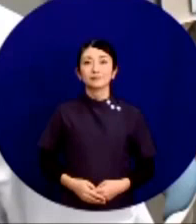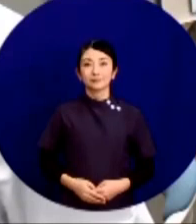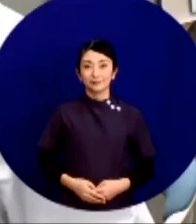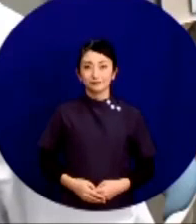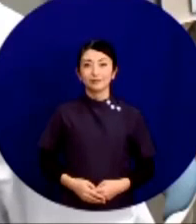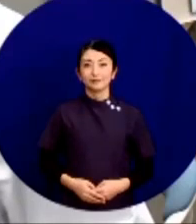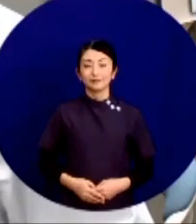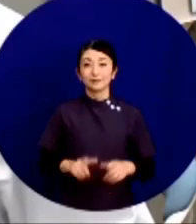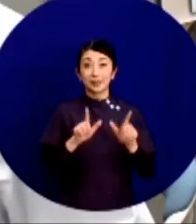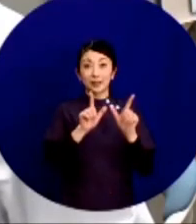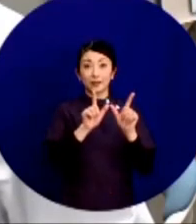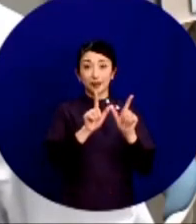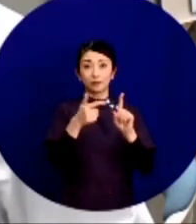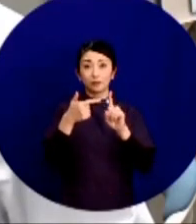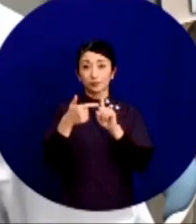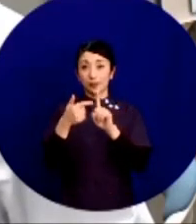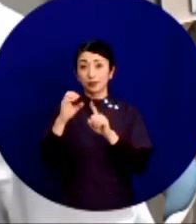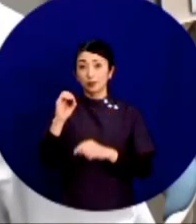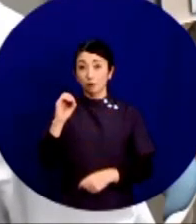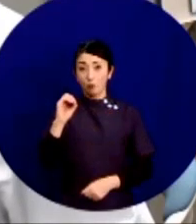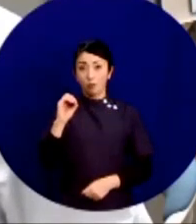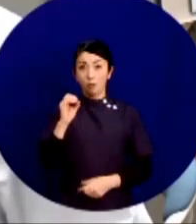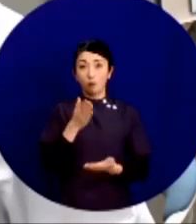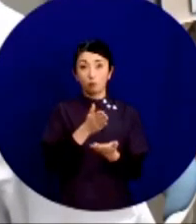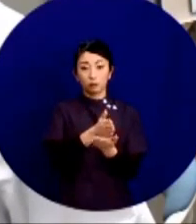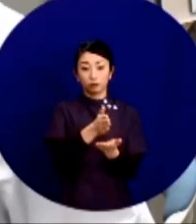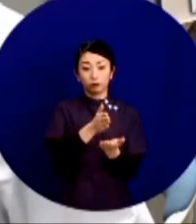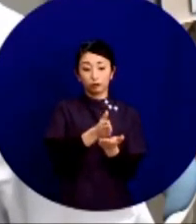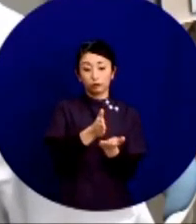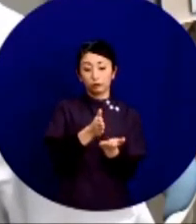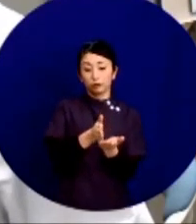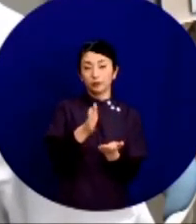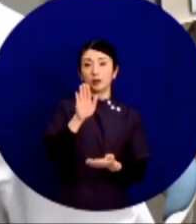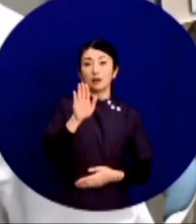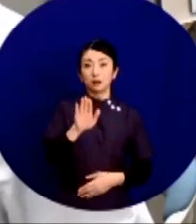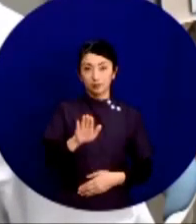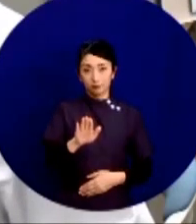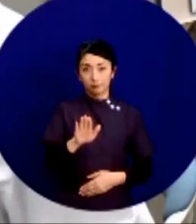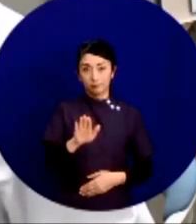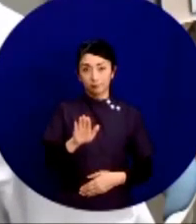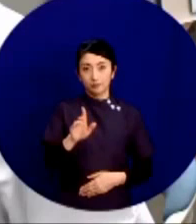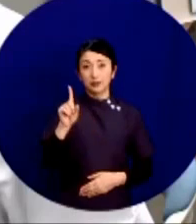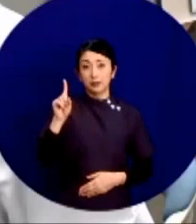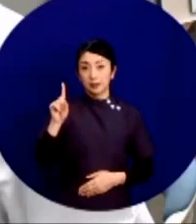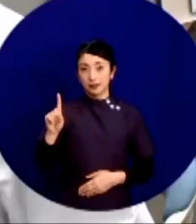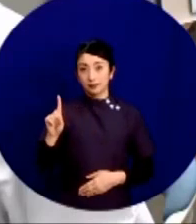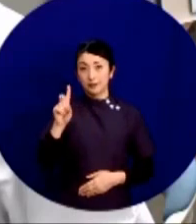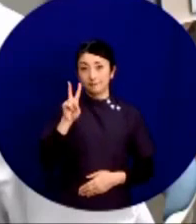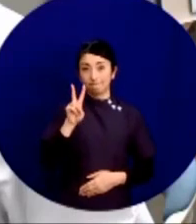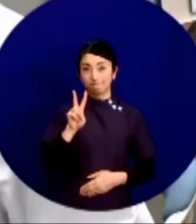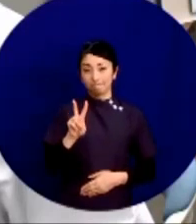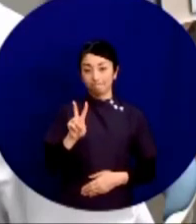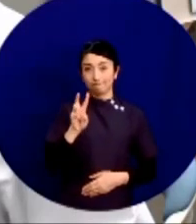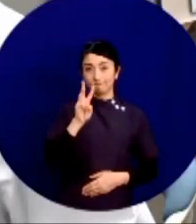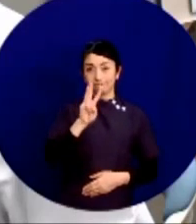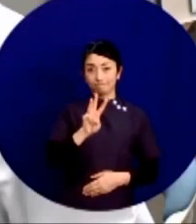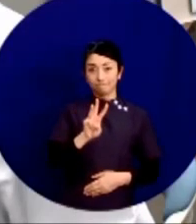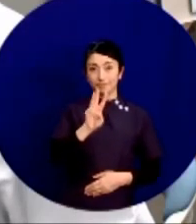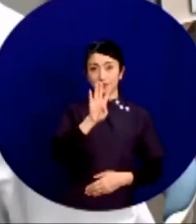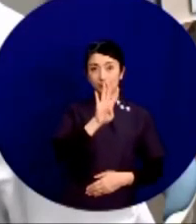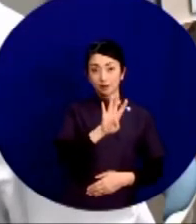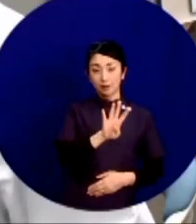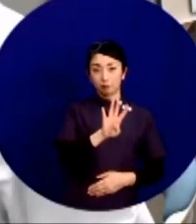は WHO がグレード分類しております。グレード1、2、3、4